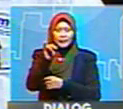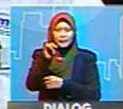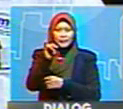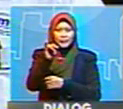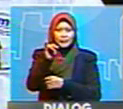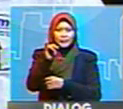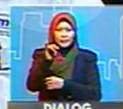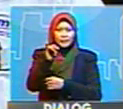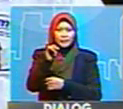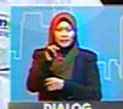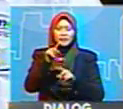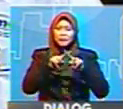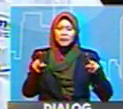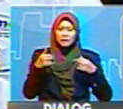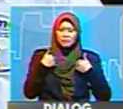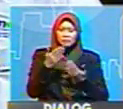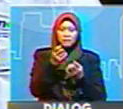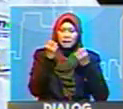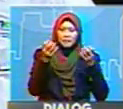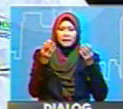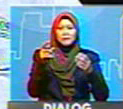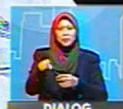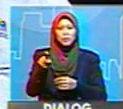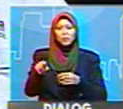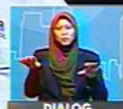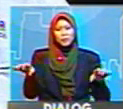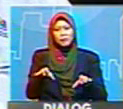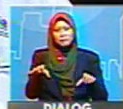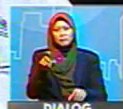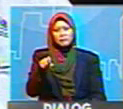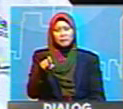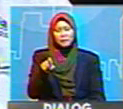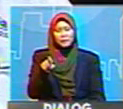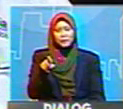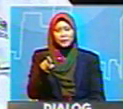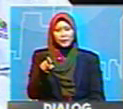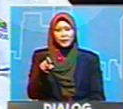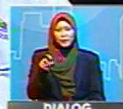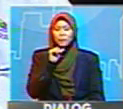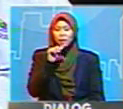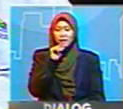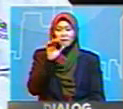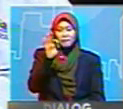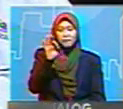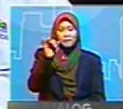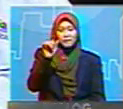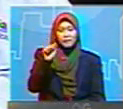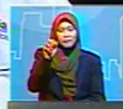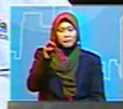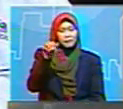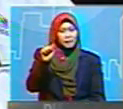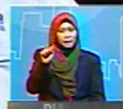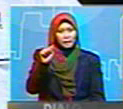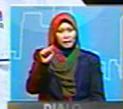cuma banyak lagi perkara yang perlu dilakukan Saya tidak kata fama a telah apa